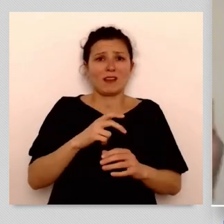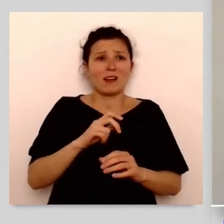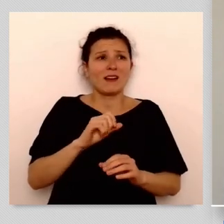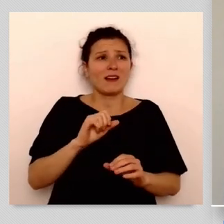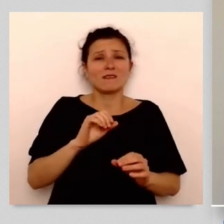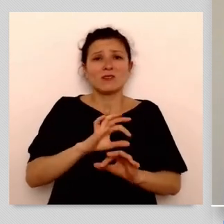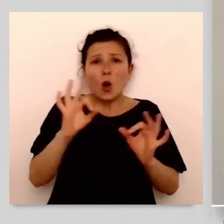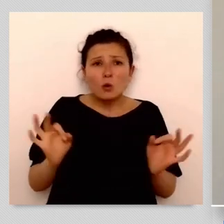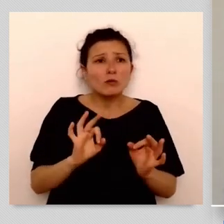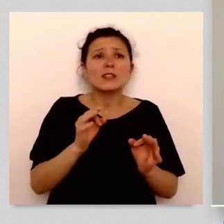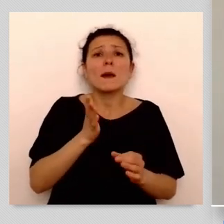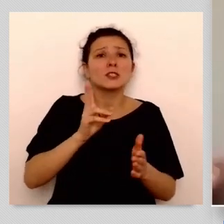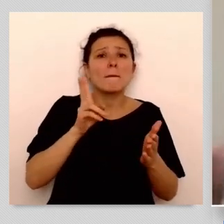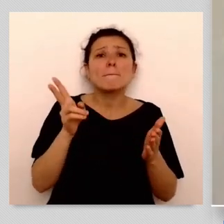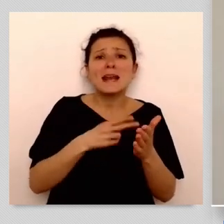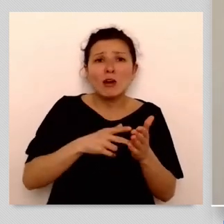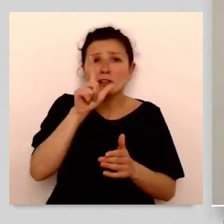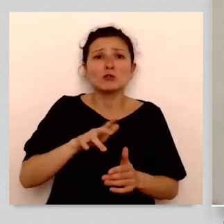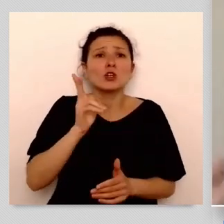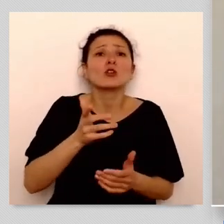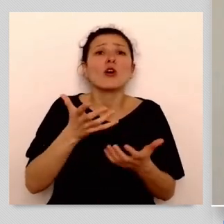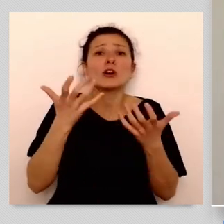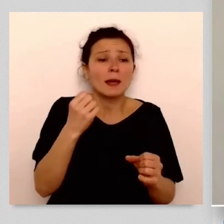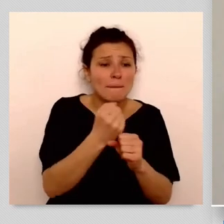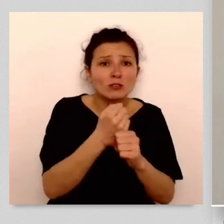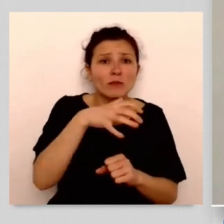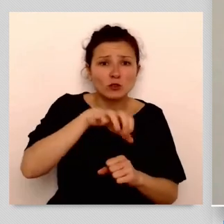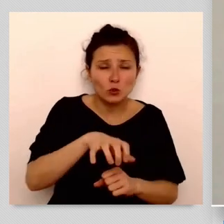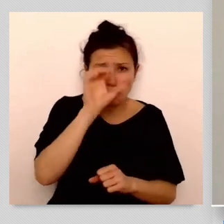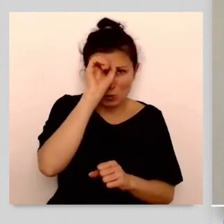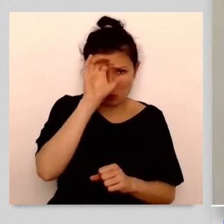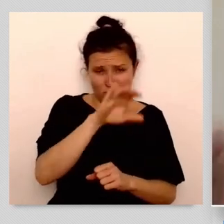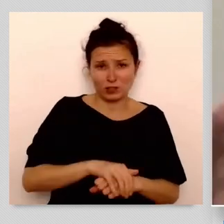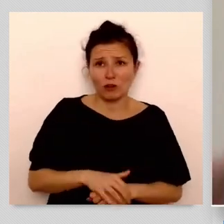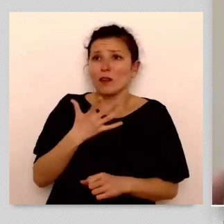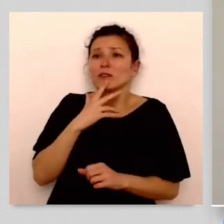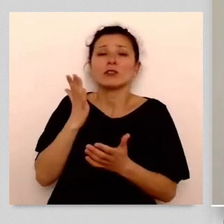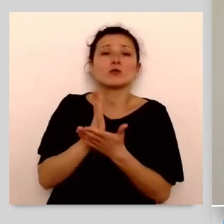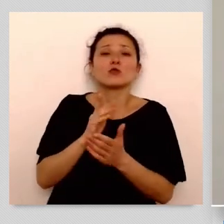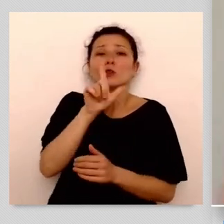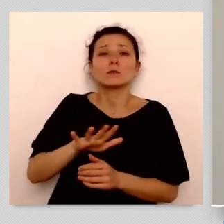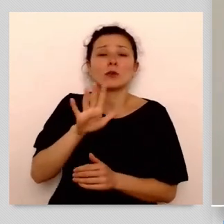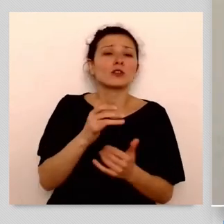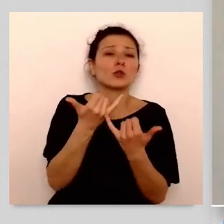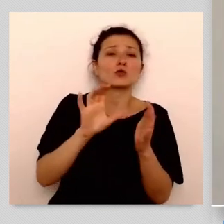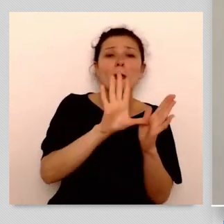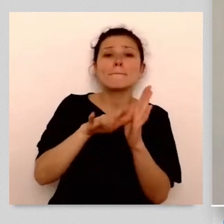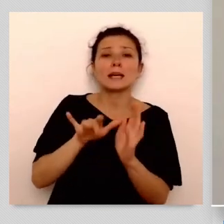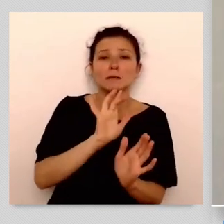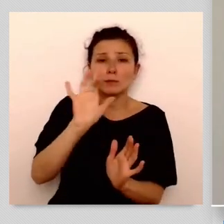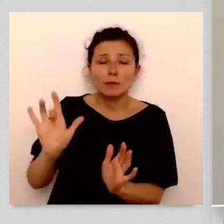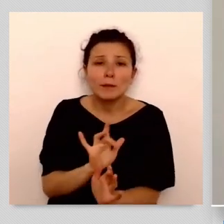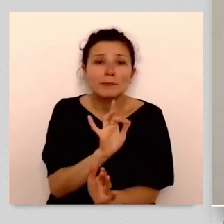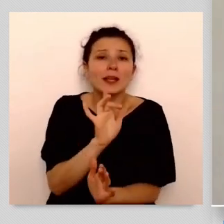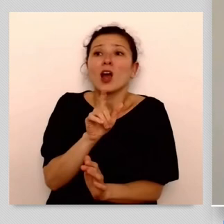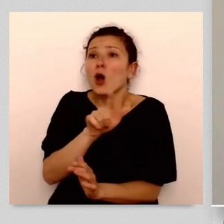którzy chcieliby go kopać, nie mówiąc o społecznościach poszczególnych miast, które po kolei jedna za drugą